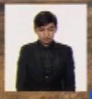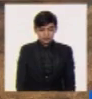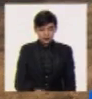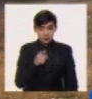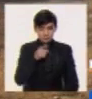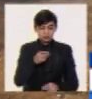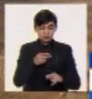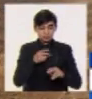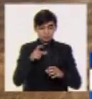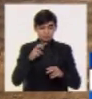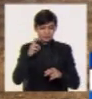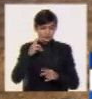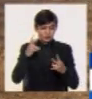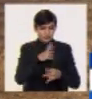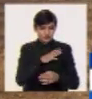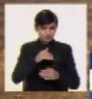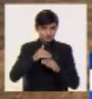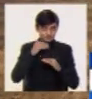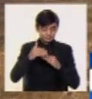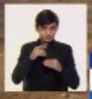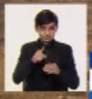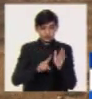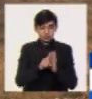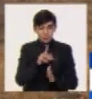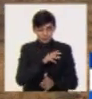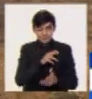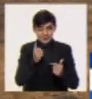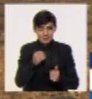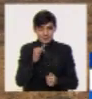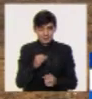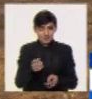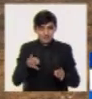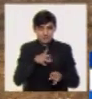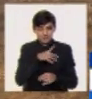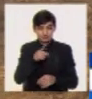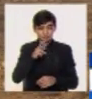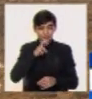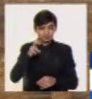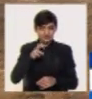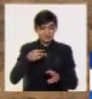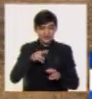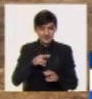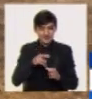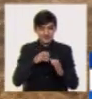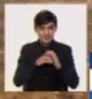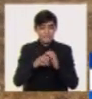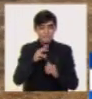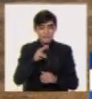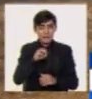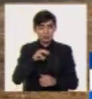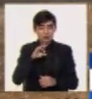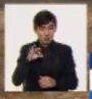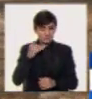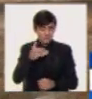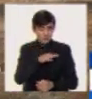Бұл жеңіл рельсті көлік желісінің бастауы десе де болады. Қазғатар тізілген мына бағандар қала шетіндегі